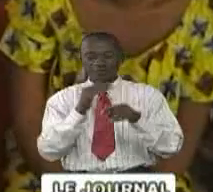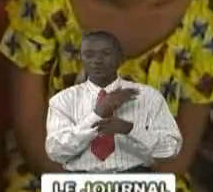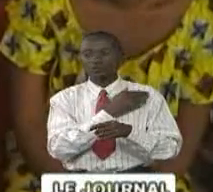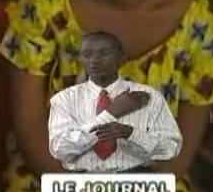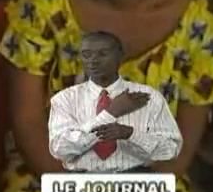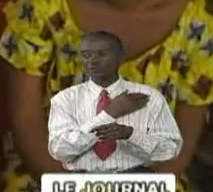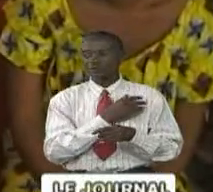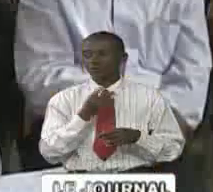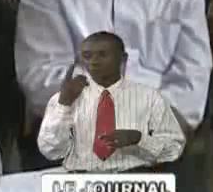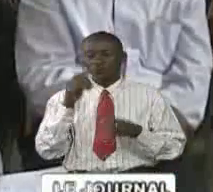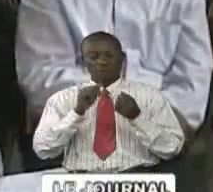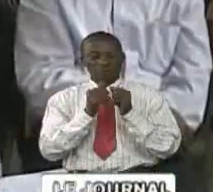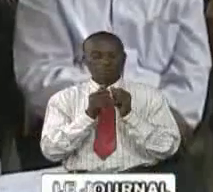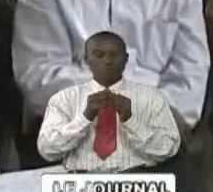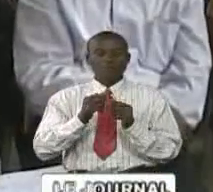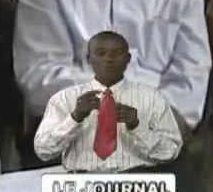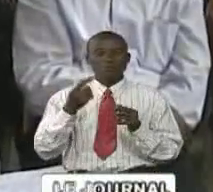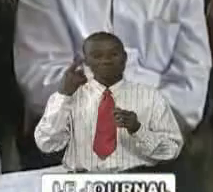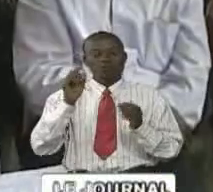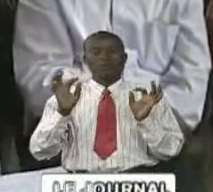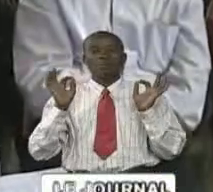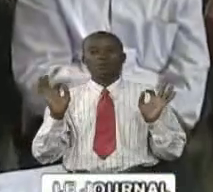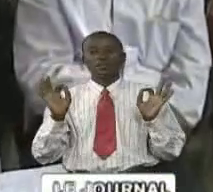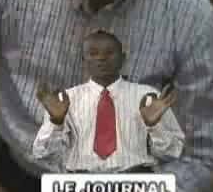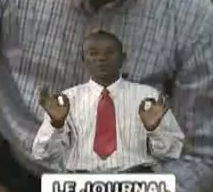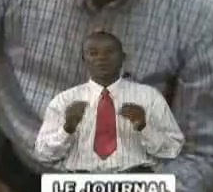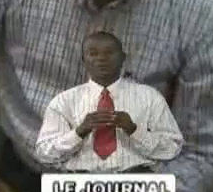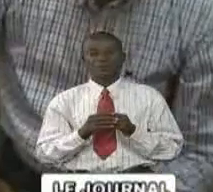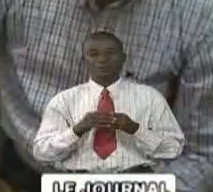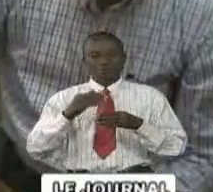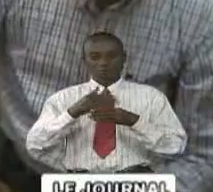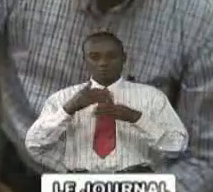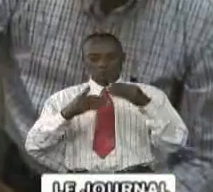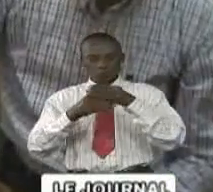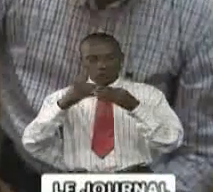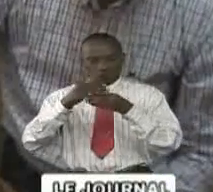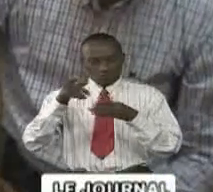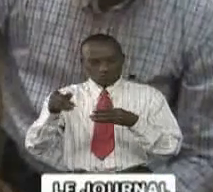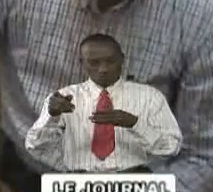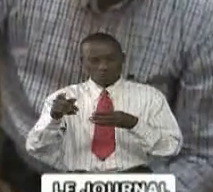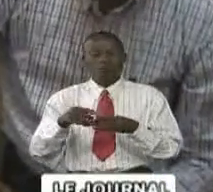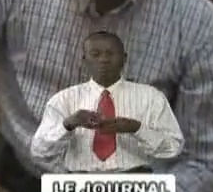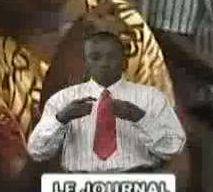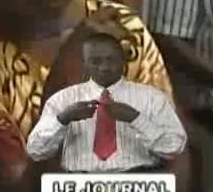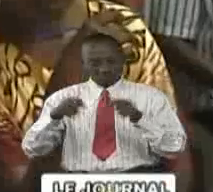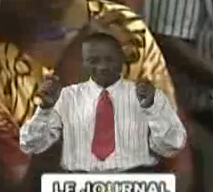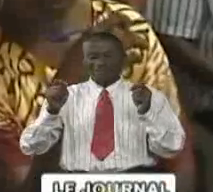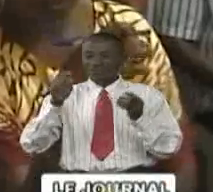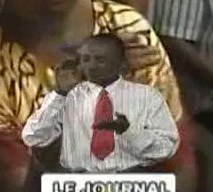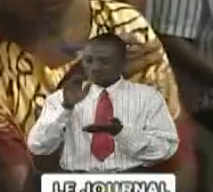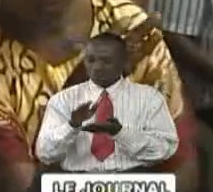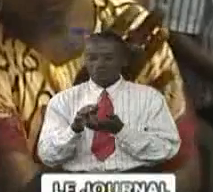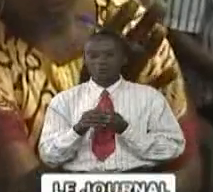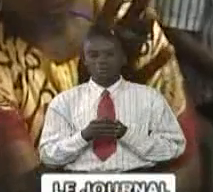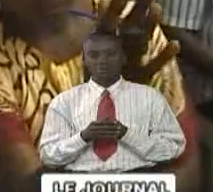de la modernité. Ces logements sociaux seront construits à un prix humanitaire. Le sac de ciment se vendra à